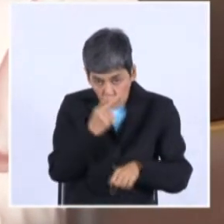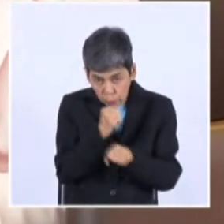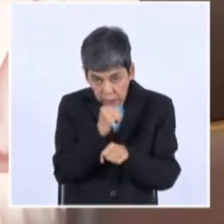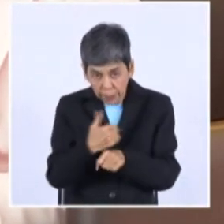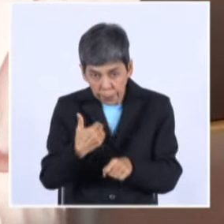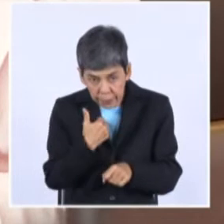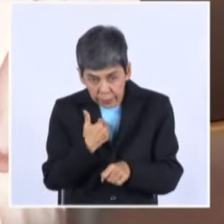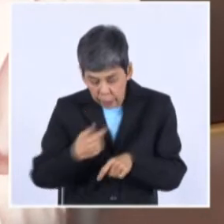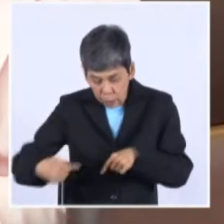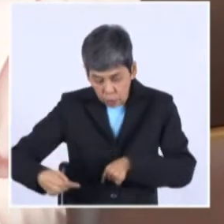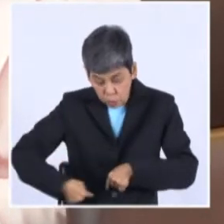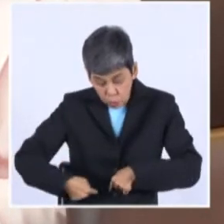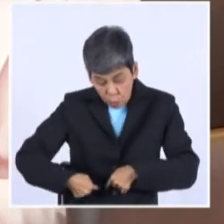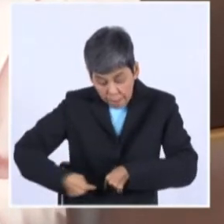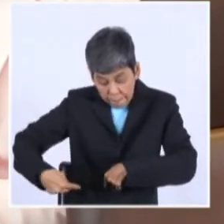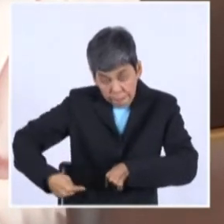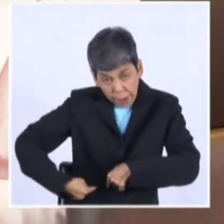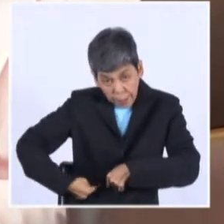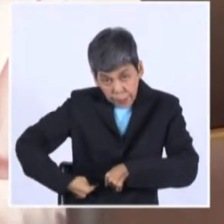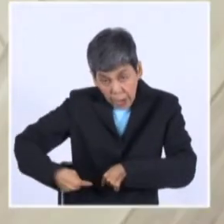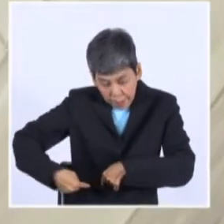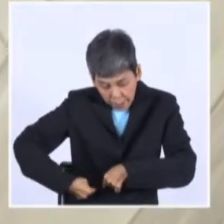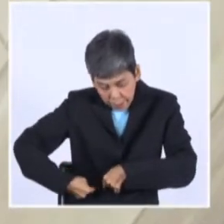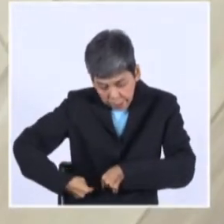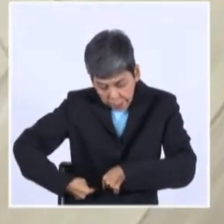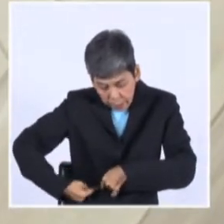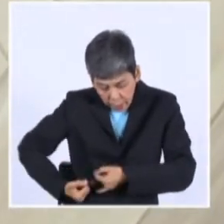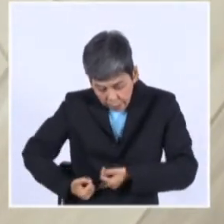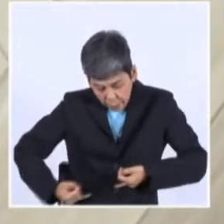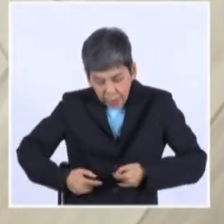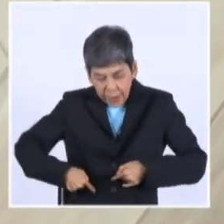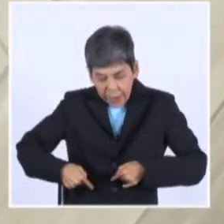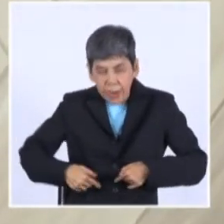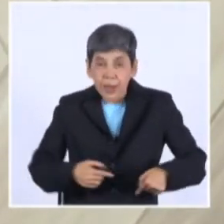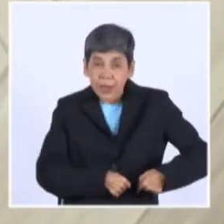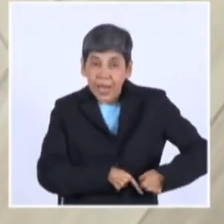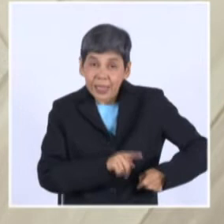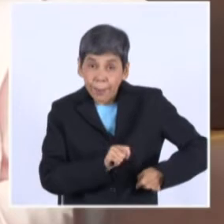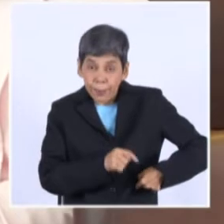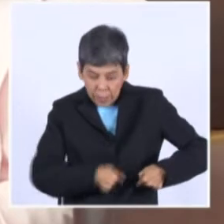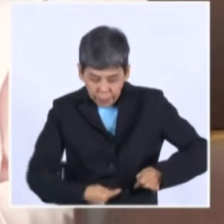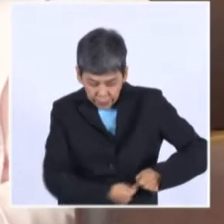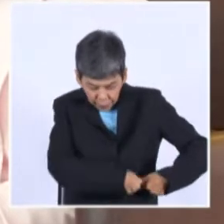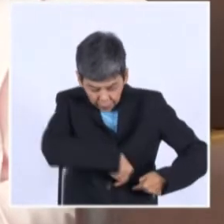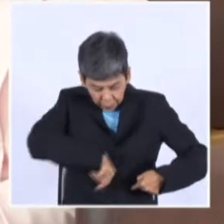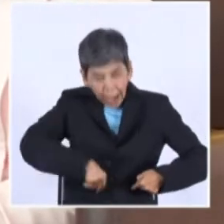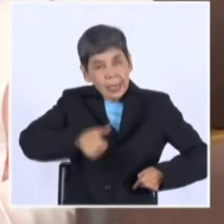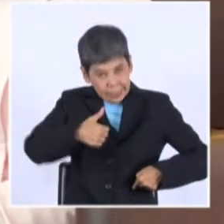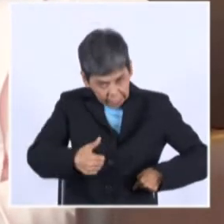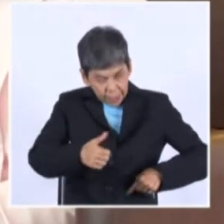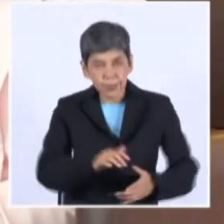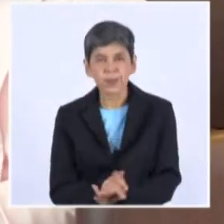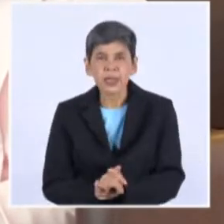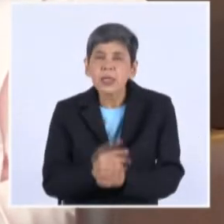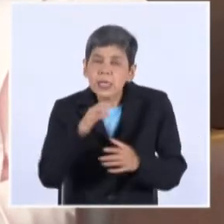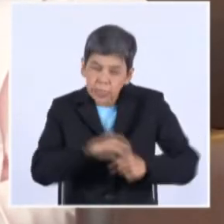ามารถเจาะจากกระเพาะอาหารและวางท่อเชื่อมจากตับข้างซ้ายเนี่ยเข้าสู่กระเพาะอาหารได้เลยนะครับวิธีนี้เรียกว่า